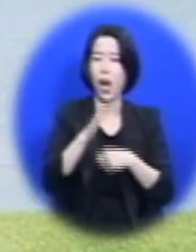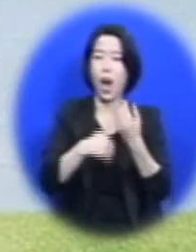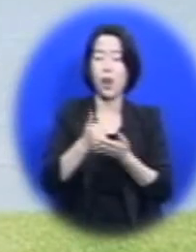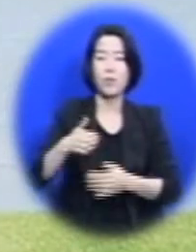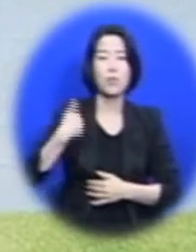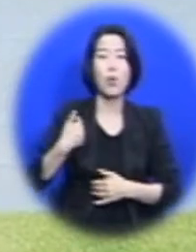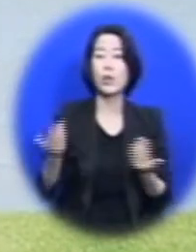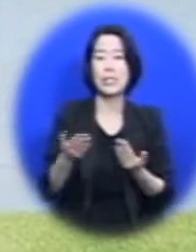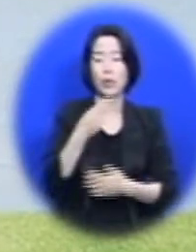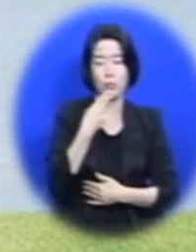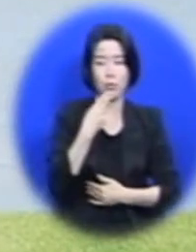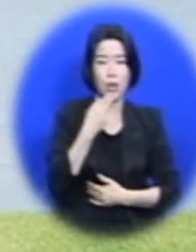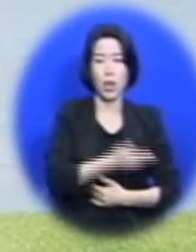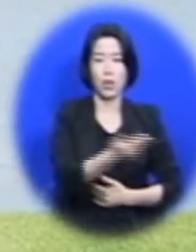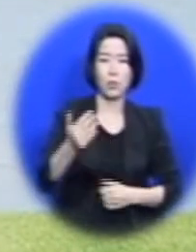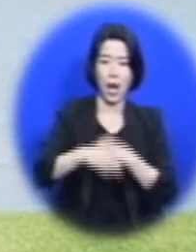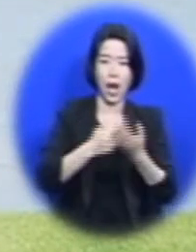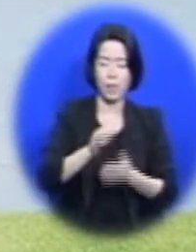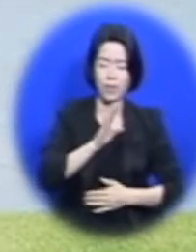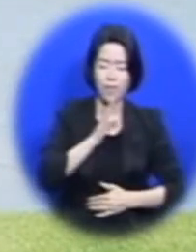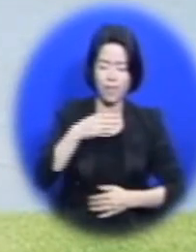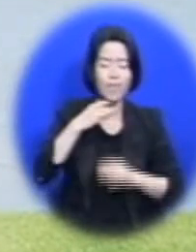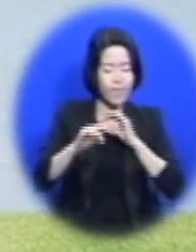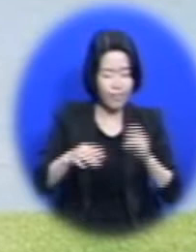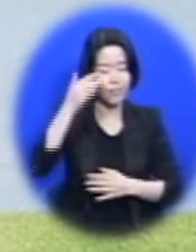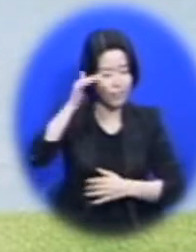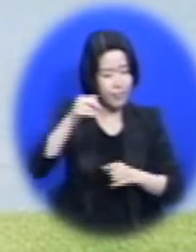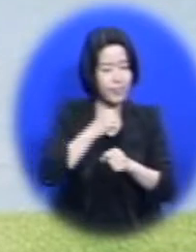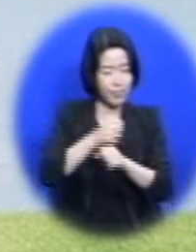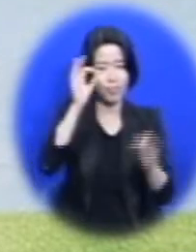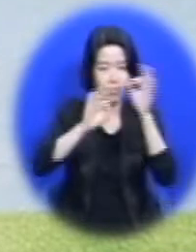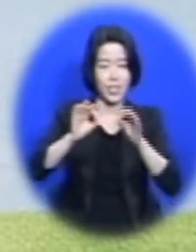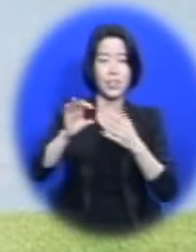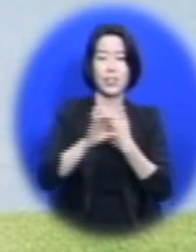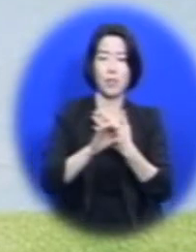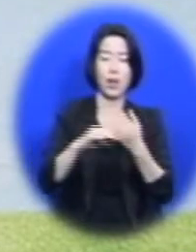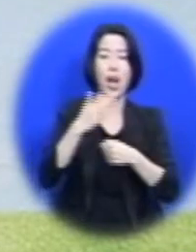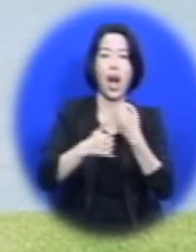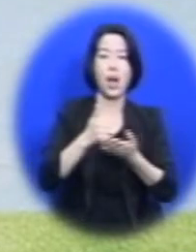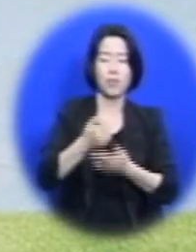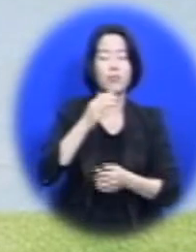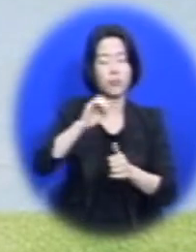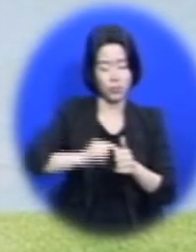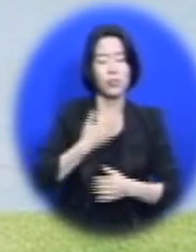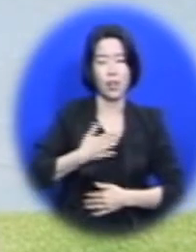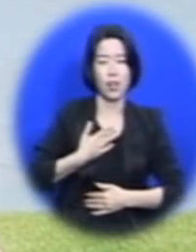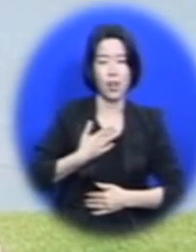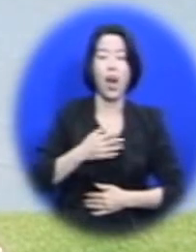있겠어요? 여러분이 하나님을 진짜 갈망하고 사모하고 찾는다면 하나님이 당연히 아시죠.